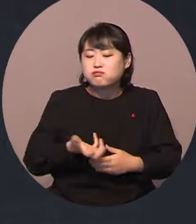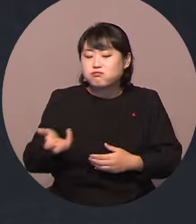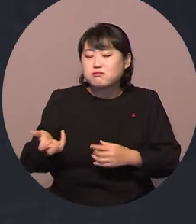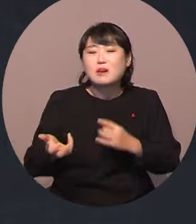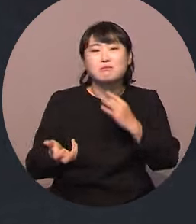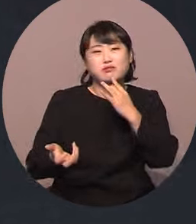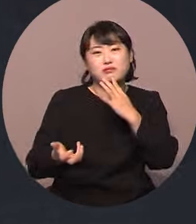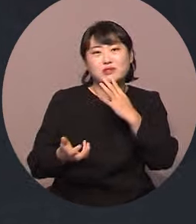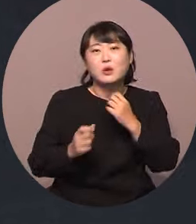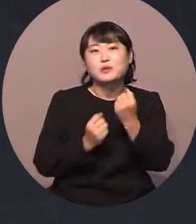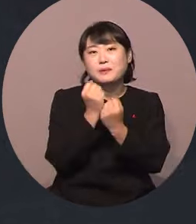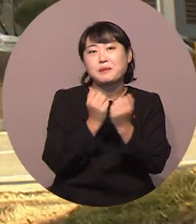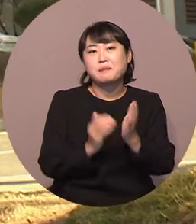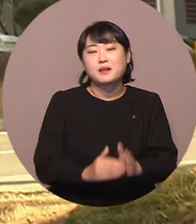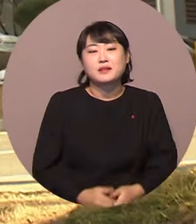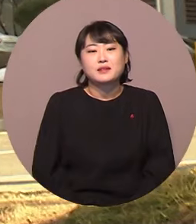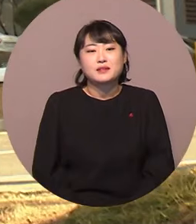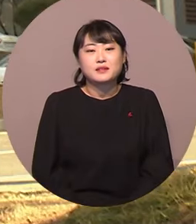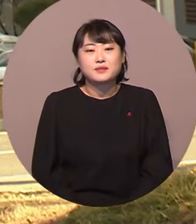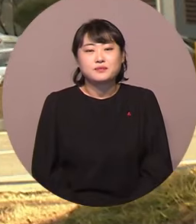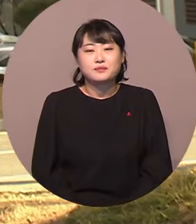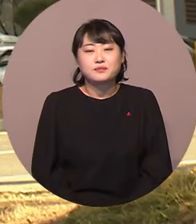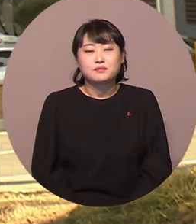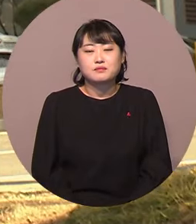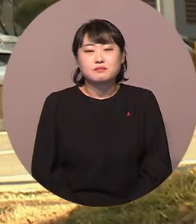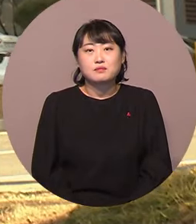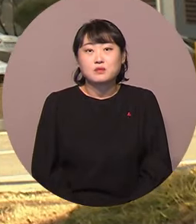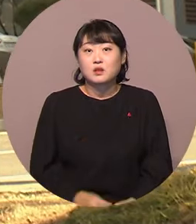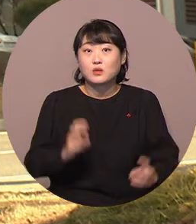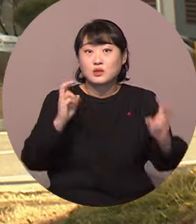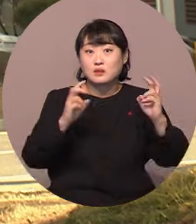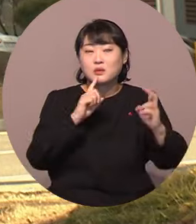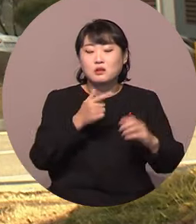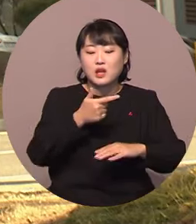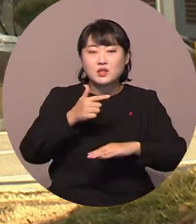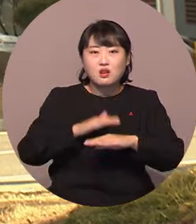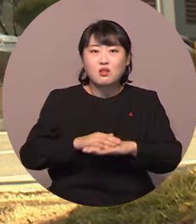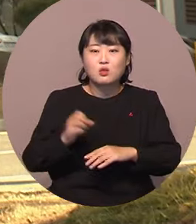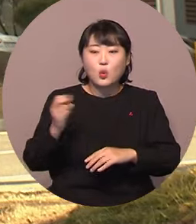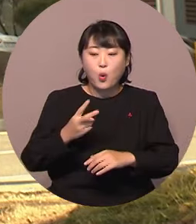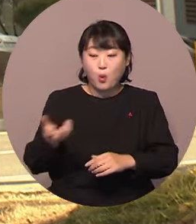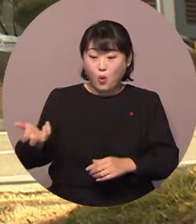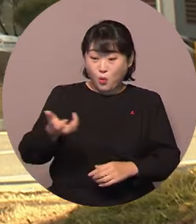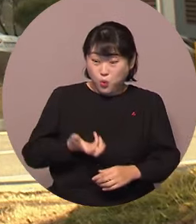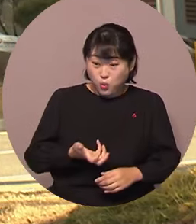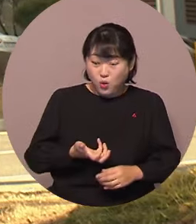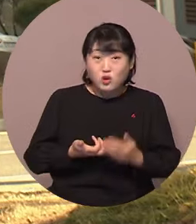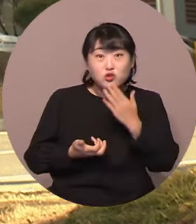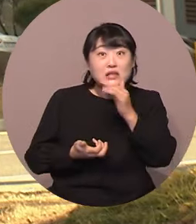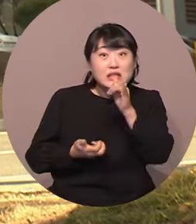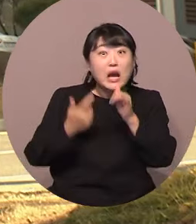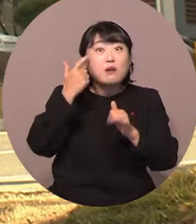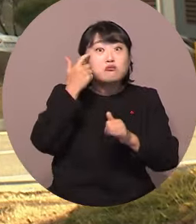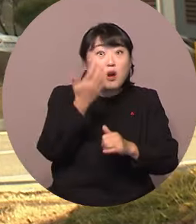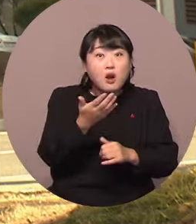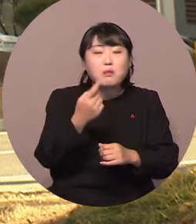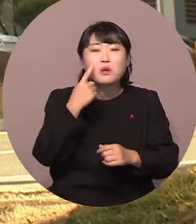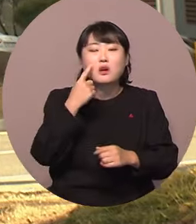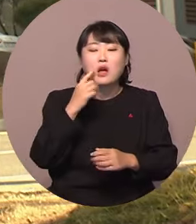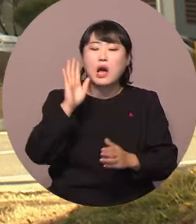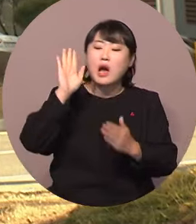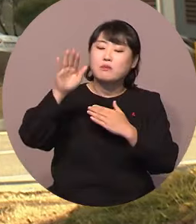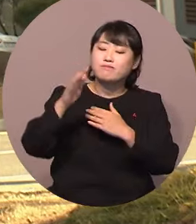것뿐이라고 했습니다 한전 기술은 그러나 대전에 또 파견할 일이 생기지 않겠냐는 취재진의 물음에 미래를